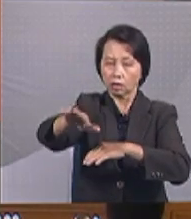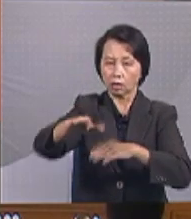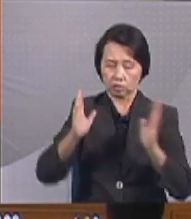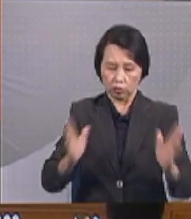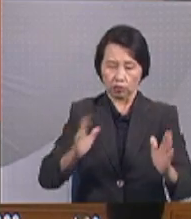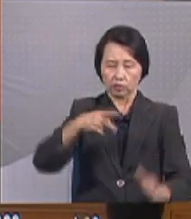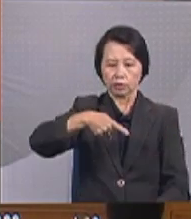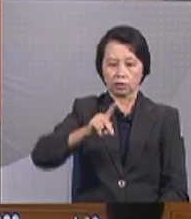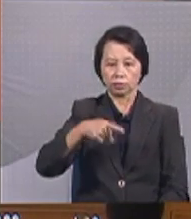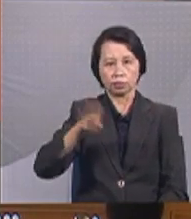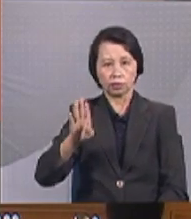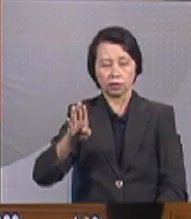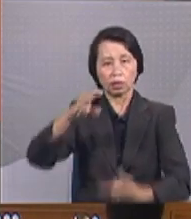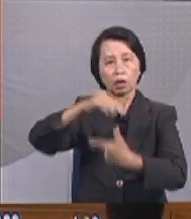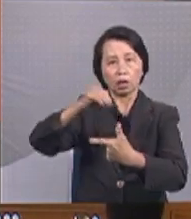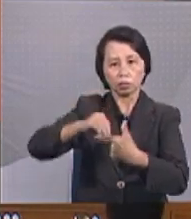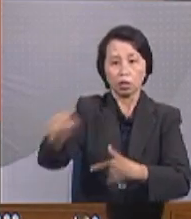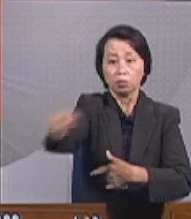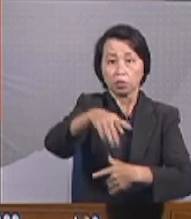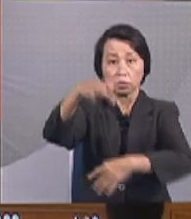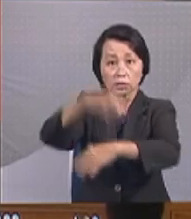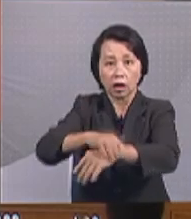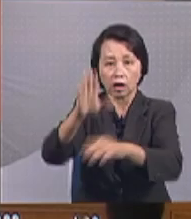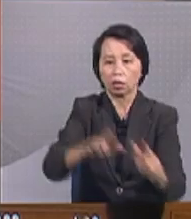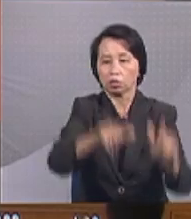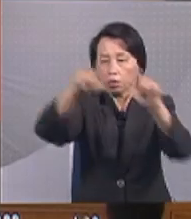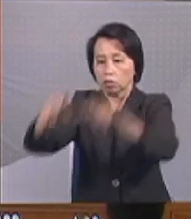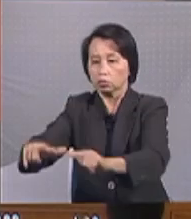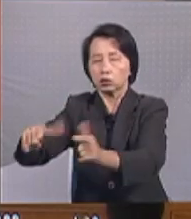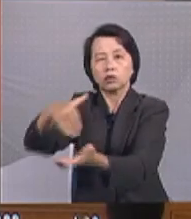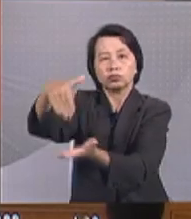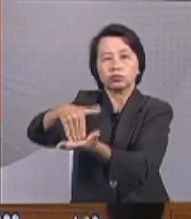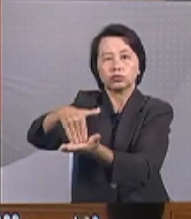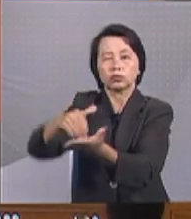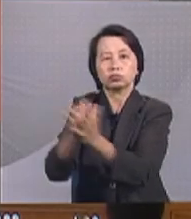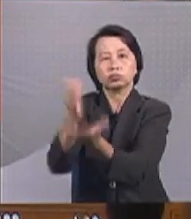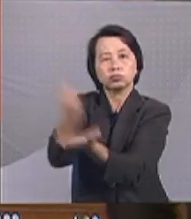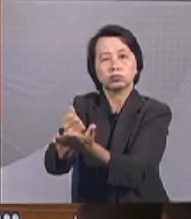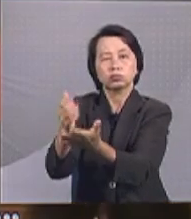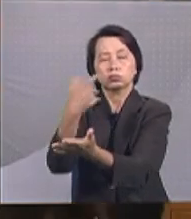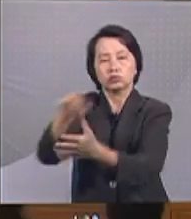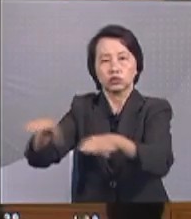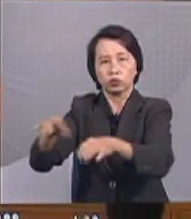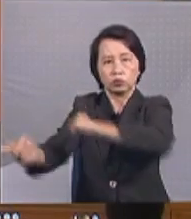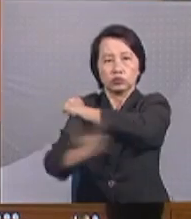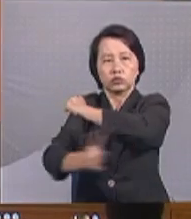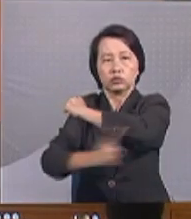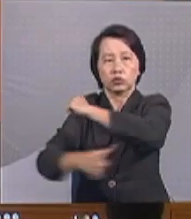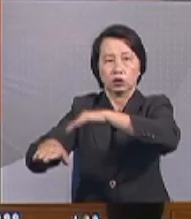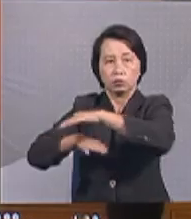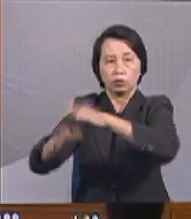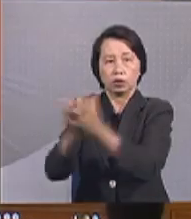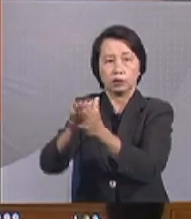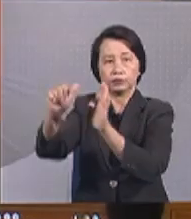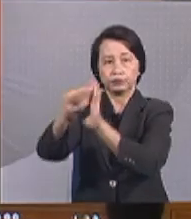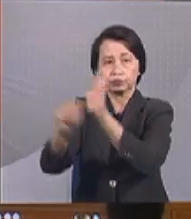ini? Dan ataupun mereka akan ditempatkan di depo immigration untuk menjalani hukuman di bawah akta